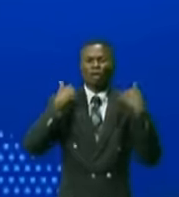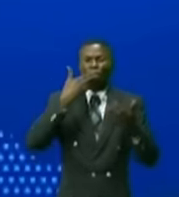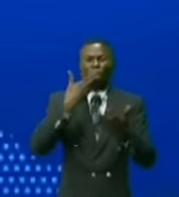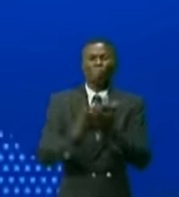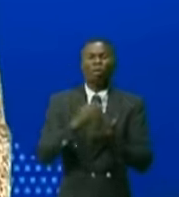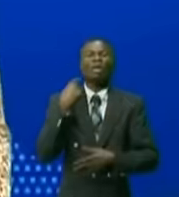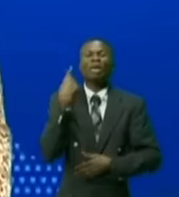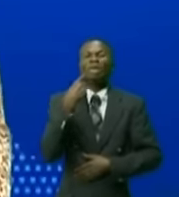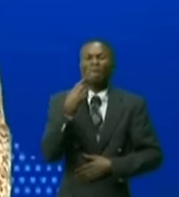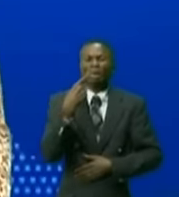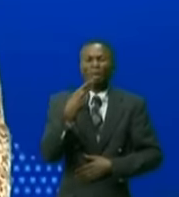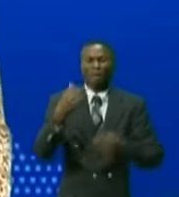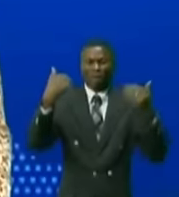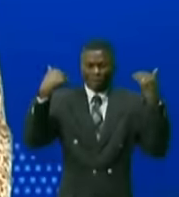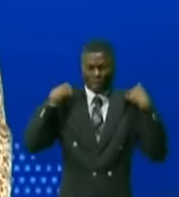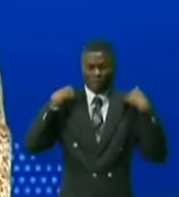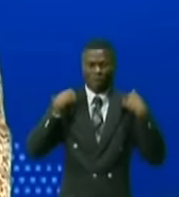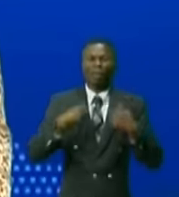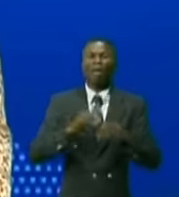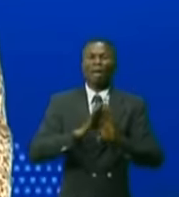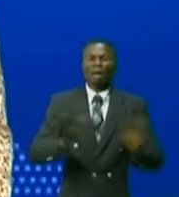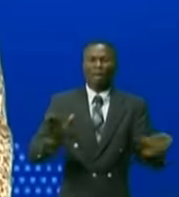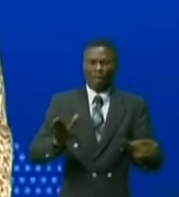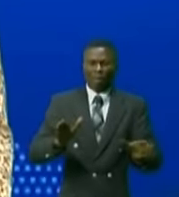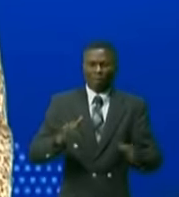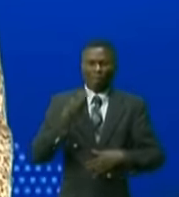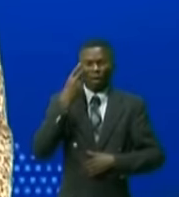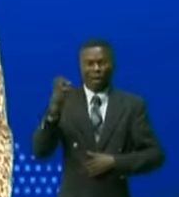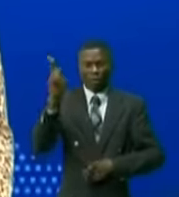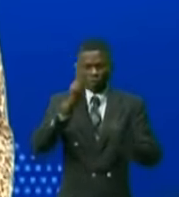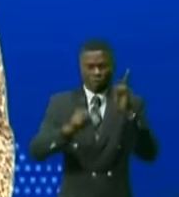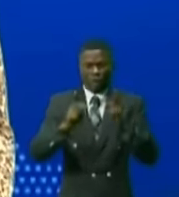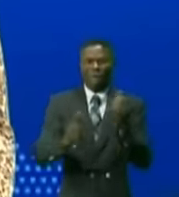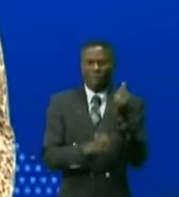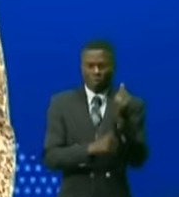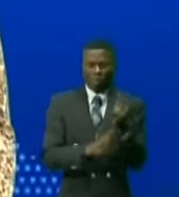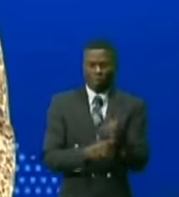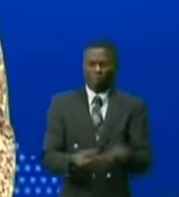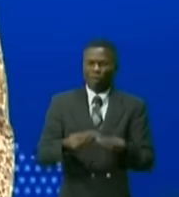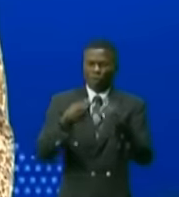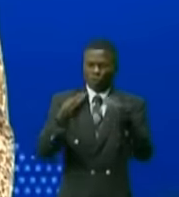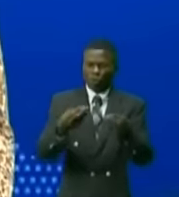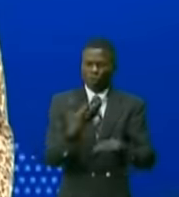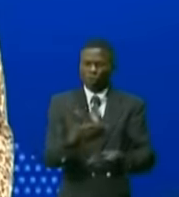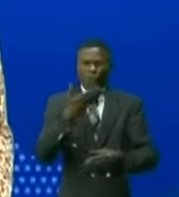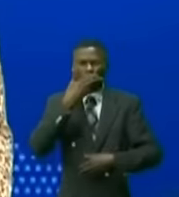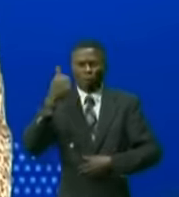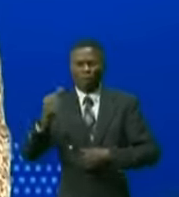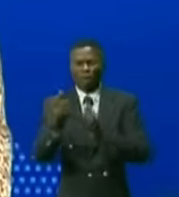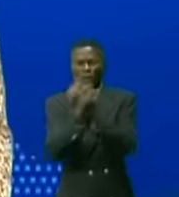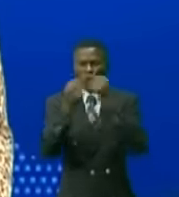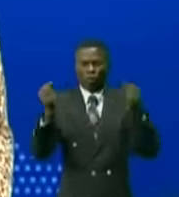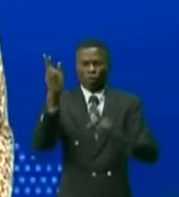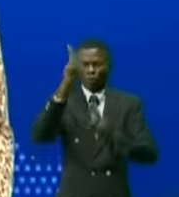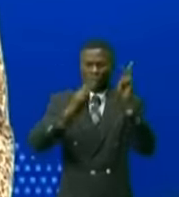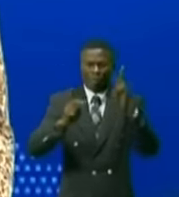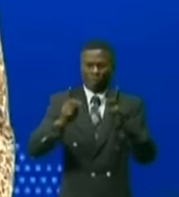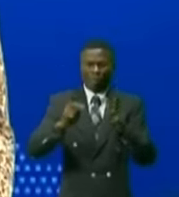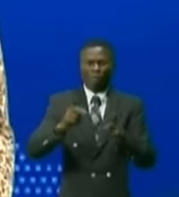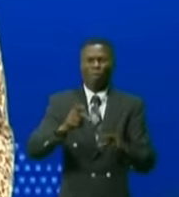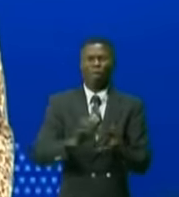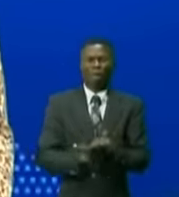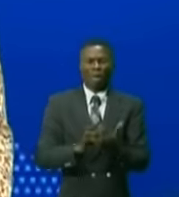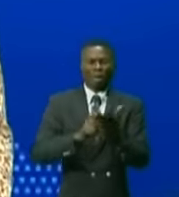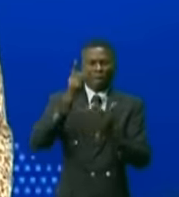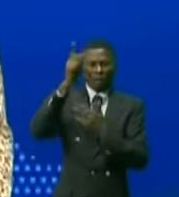bon dirigeant, c'est celui qui est sensible à la misère du peuple. C'est celui qui met des choses en place pour sortir ce peuple de la misère. Les